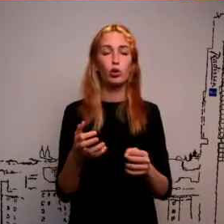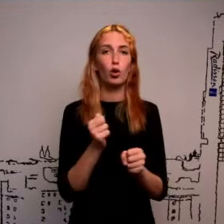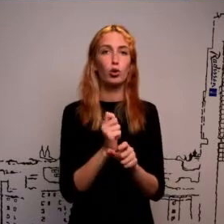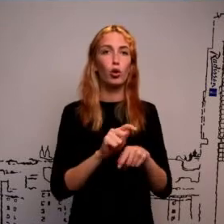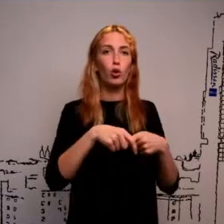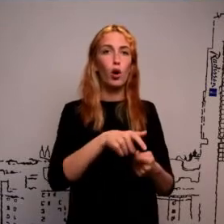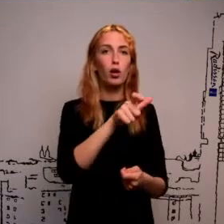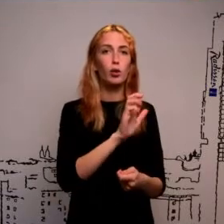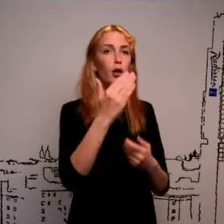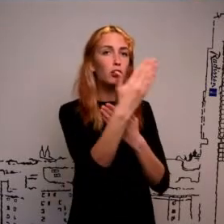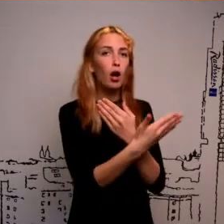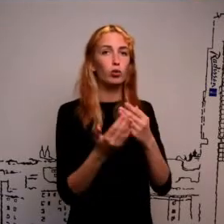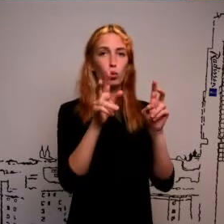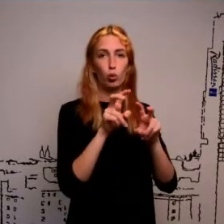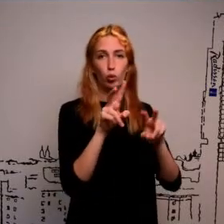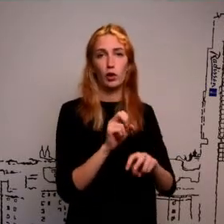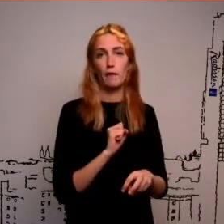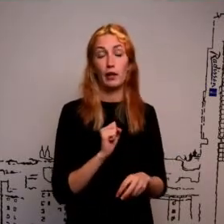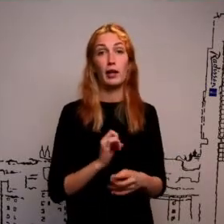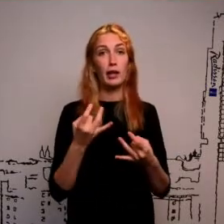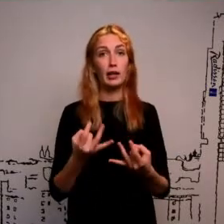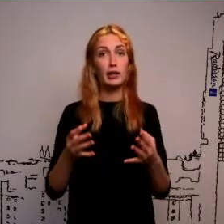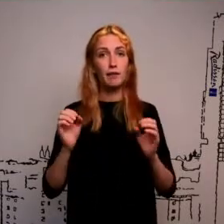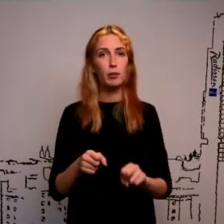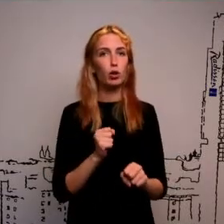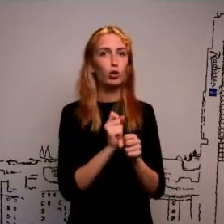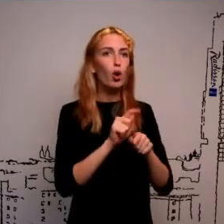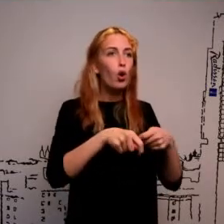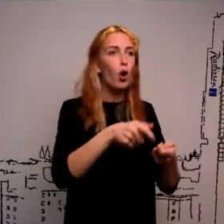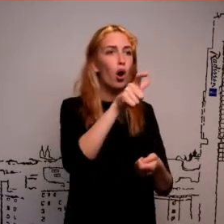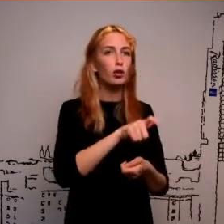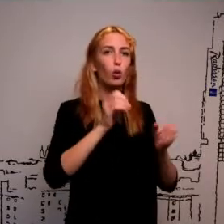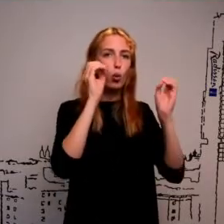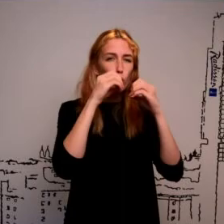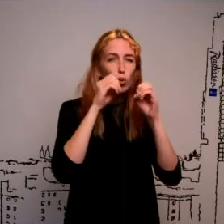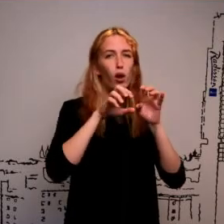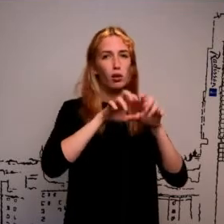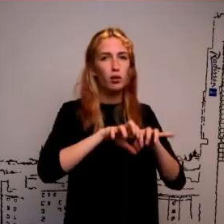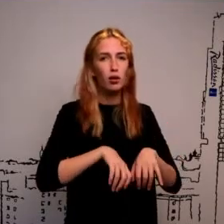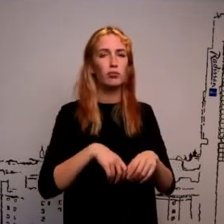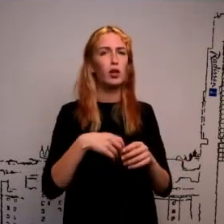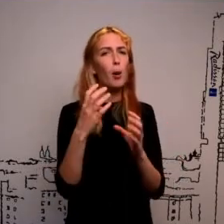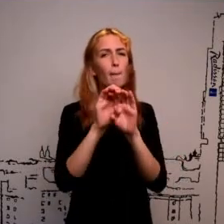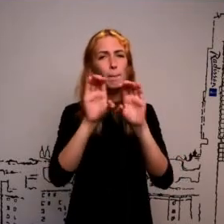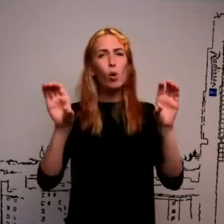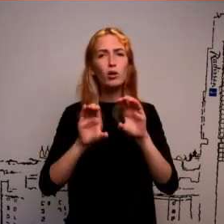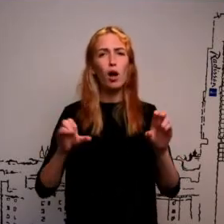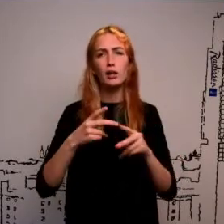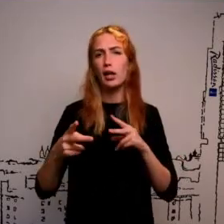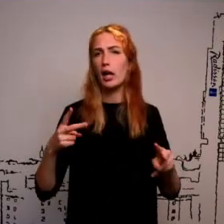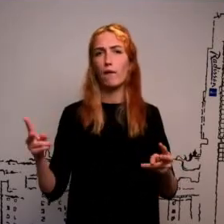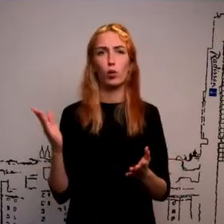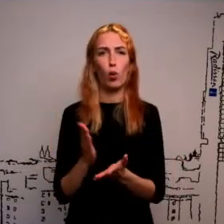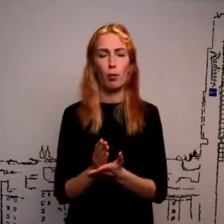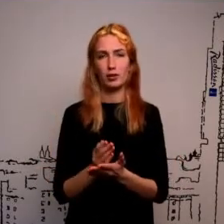uurimisest, et kõige lihtsam variant on lihtsalt googeldada seda tööandjat. Et meil on erinevaid portaale, kus on toodud, noh, kui me